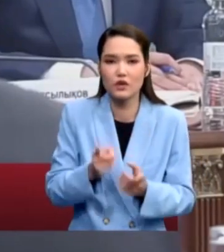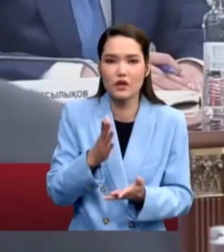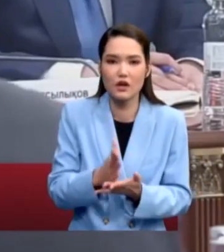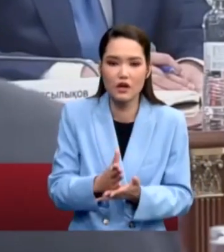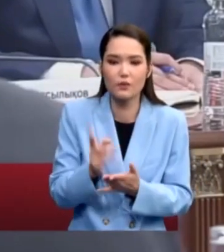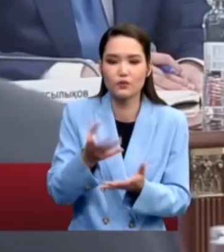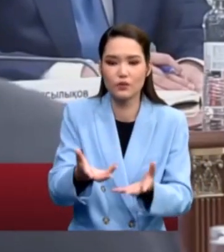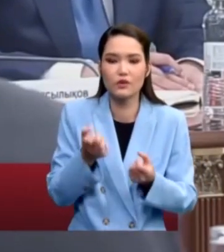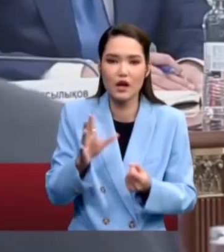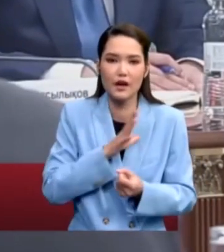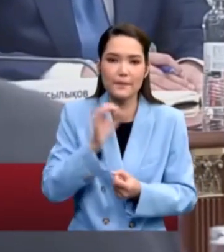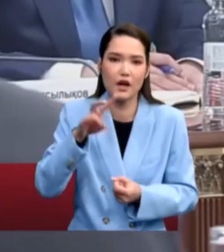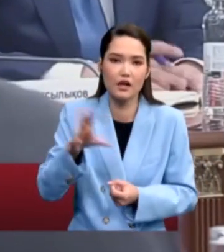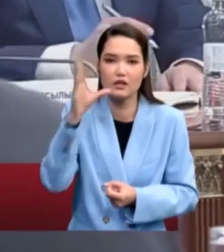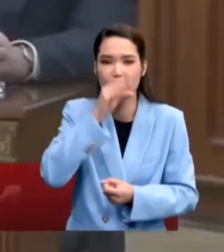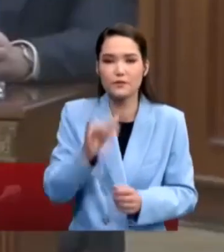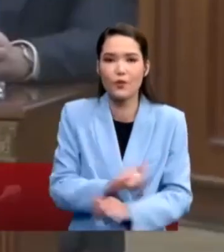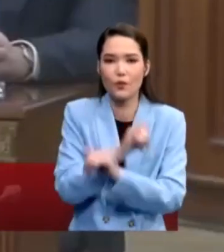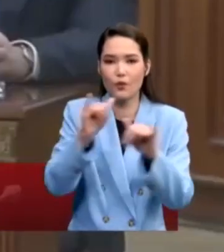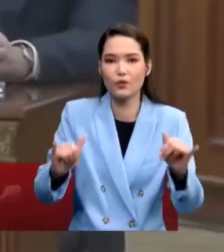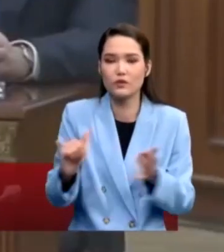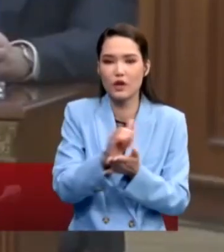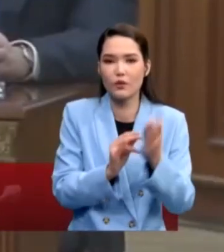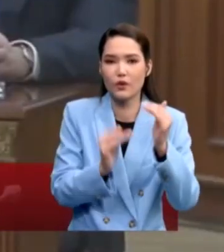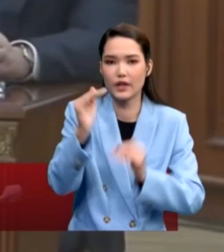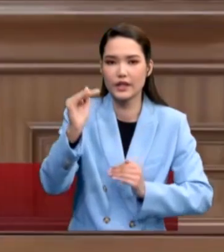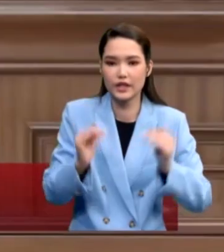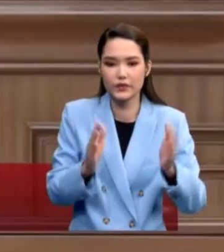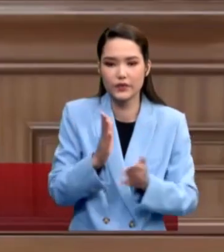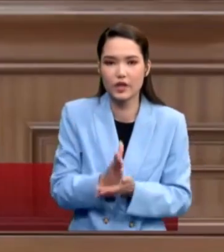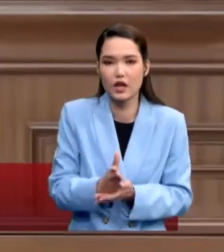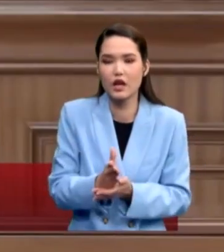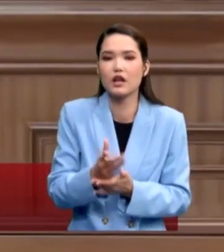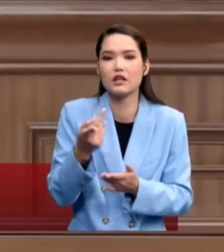что повышение НДС может увеличить уровень инфляции и долю